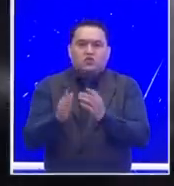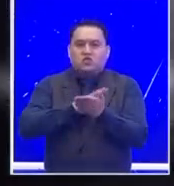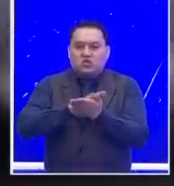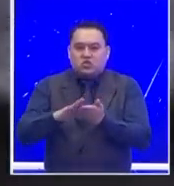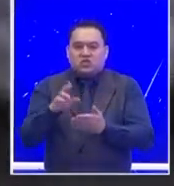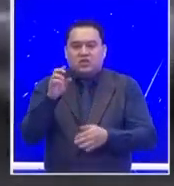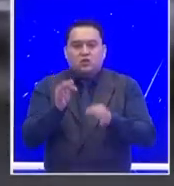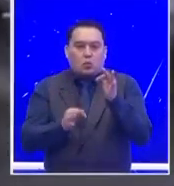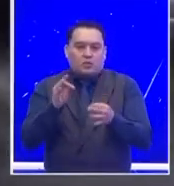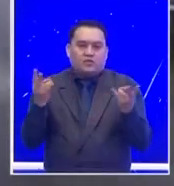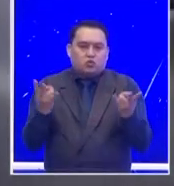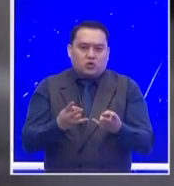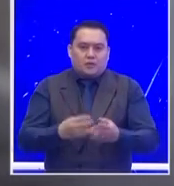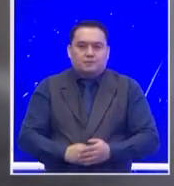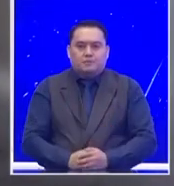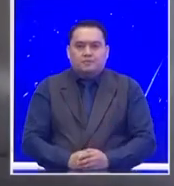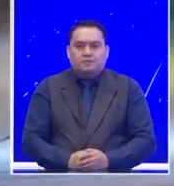биосмеси в ближайшее время.